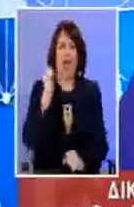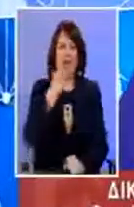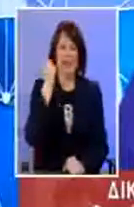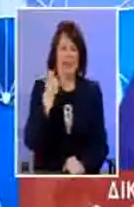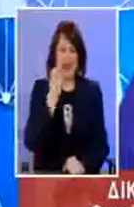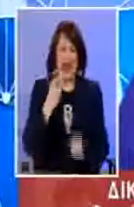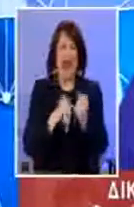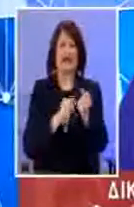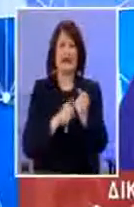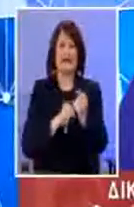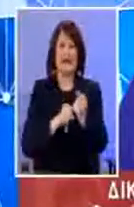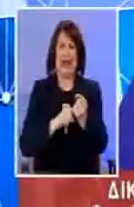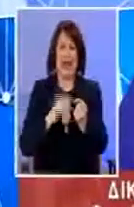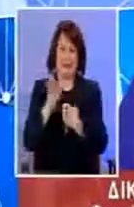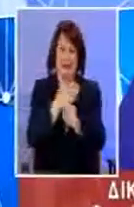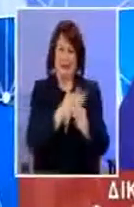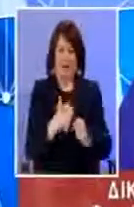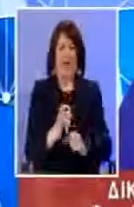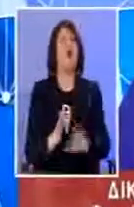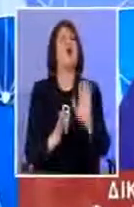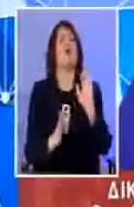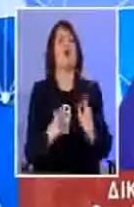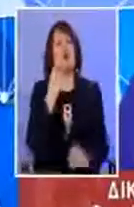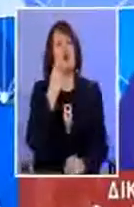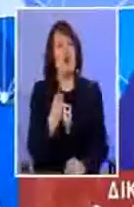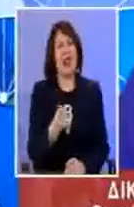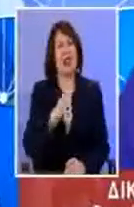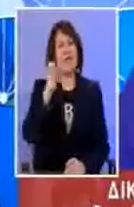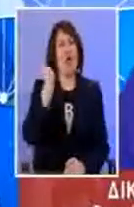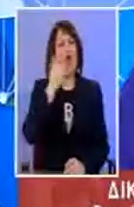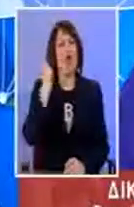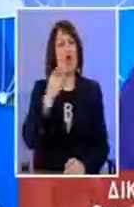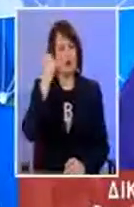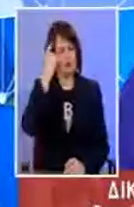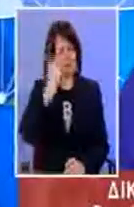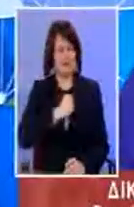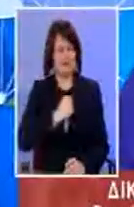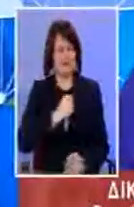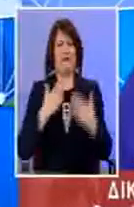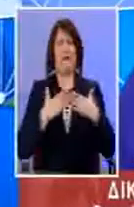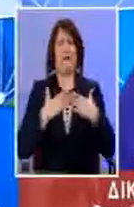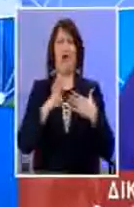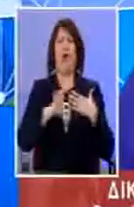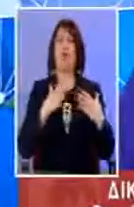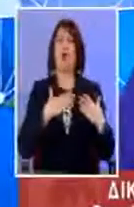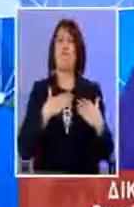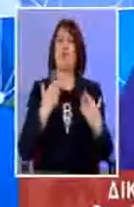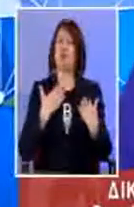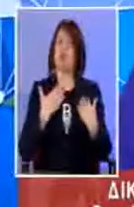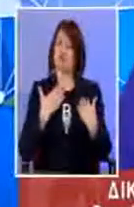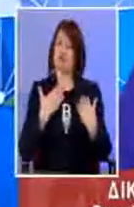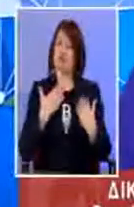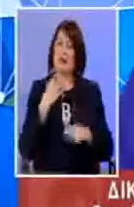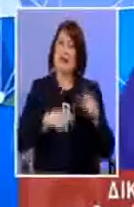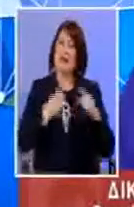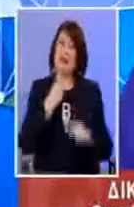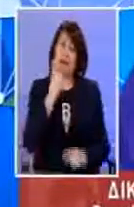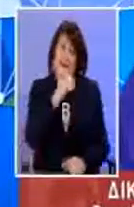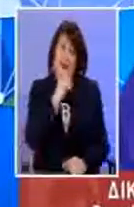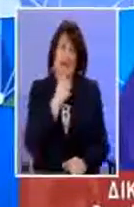Εγώ βλέπω με τα χρόνια ότι οι εθνικές αντιλήψεις έχουν ενισχυθεί. Γιατί ορισμένοι ισχυρίζονται ψευδώς